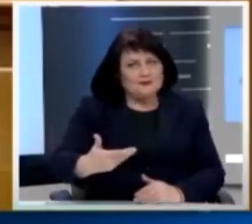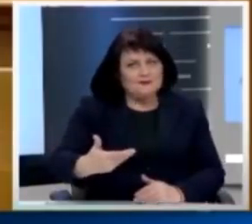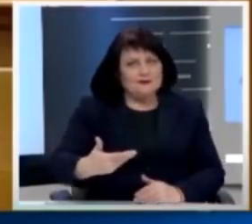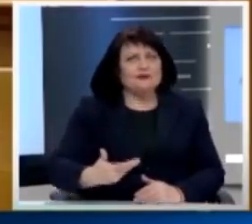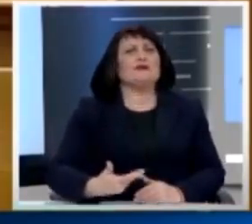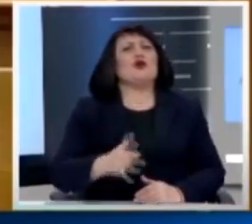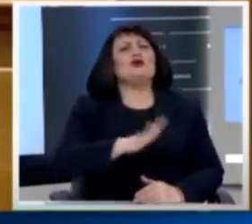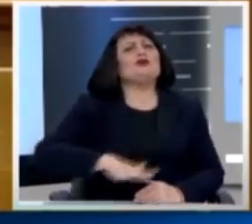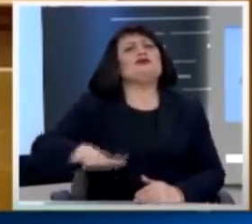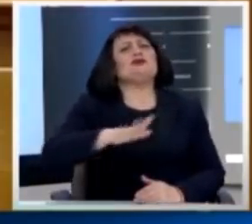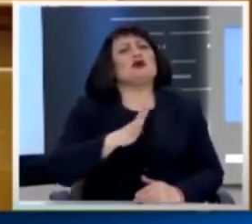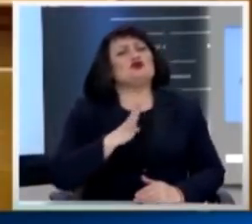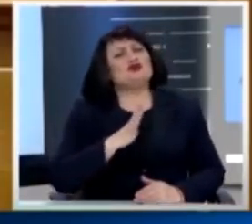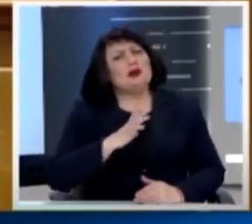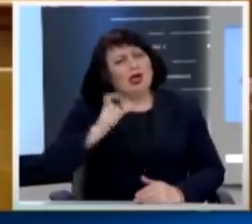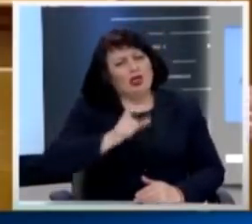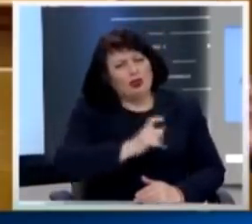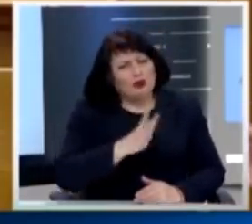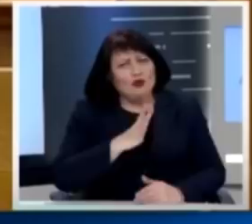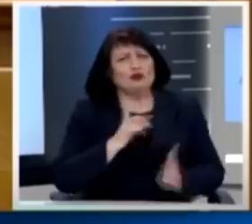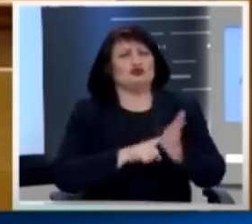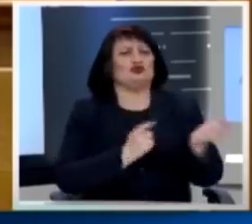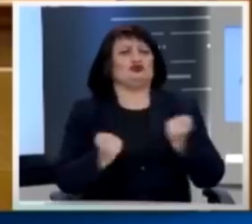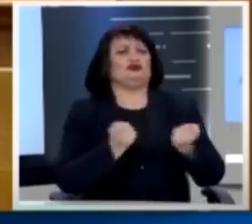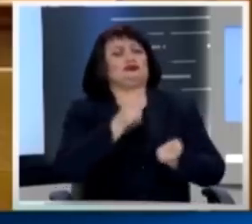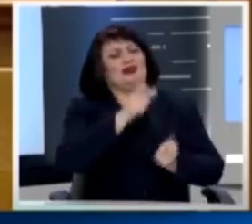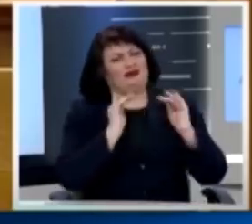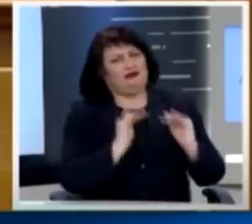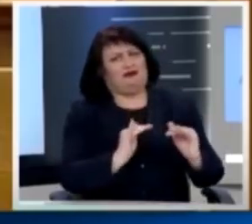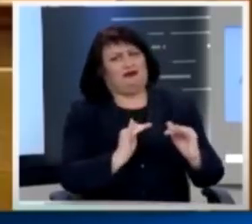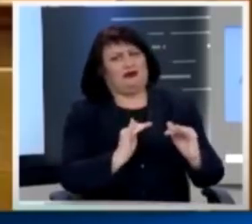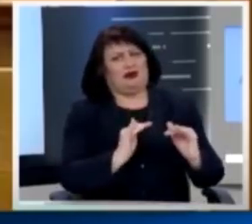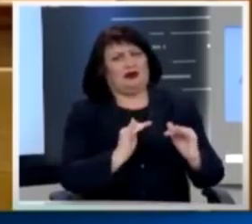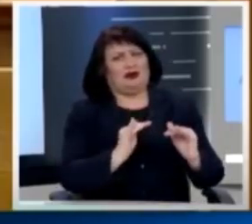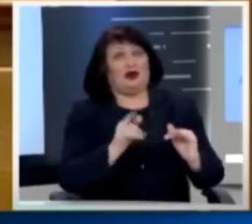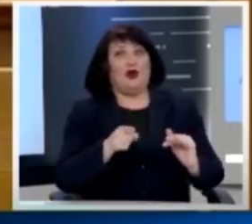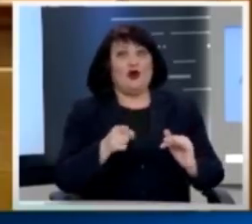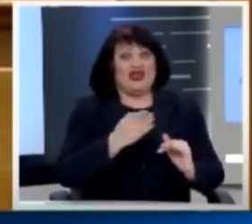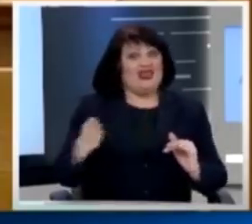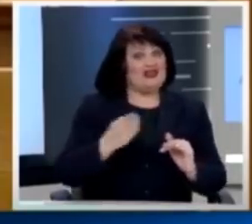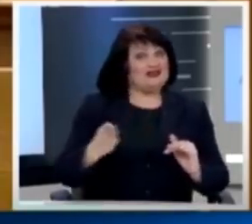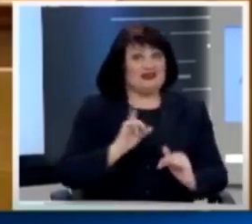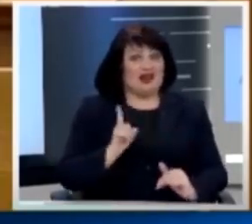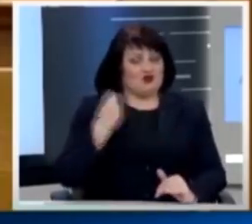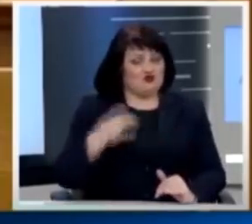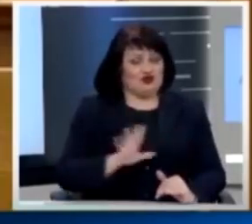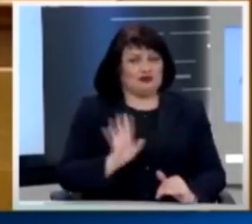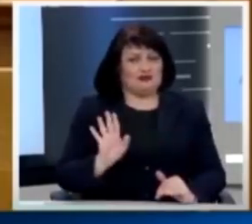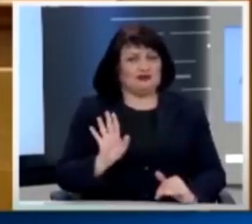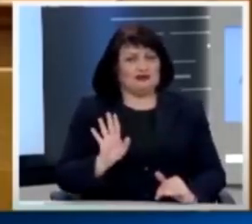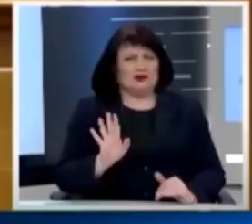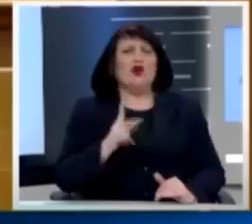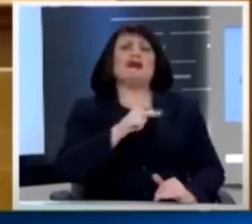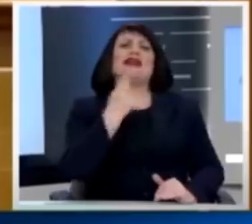δυνητικά φιλολαϊκή, αρκεί να τη διαχειριστείτε βέβαια εσείς και όχι η επάρατη δεξιά που δεν έχει τις δικές